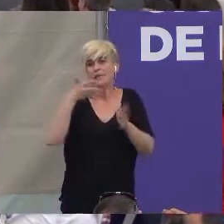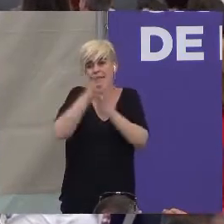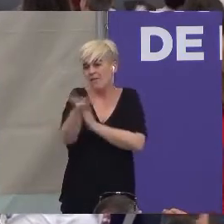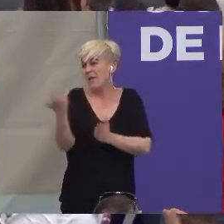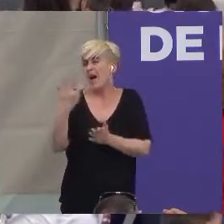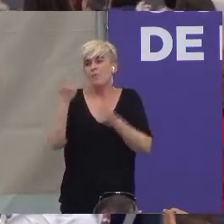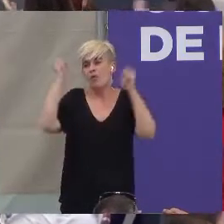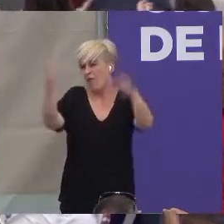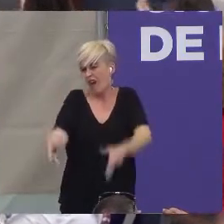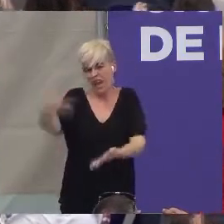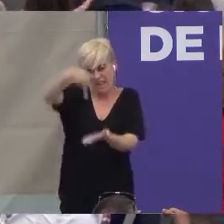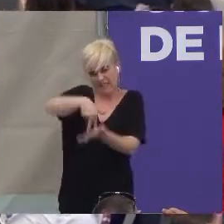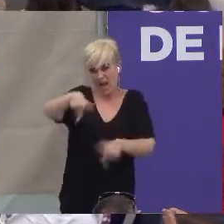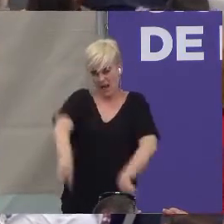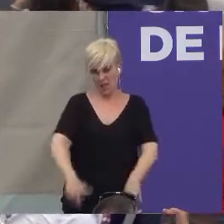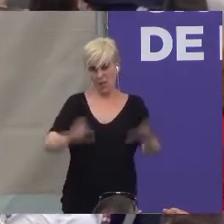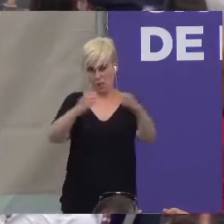partit.